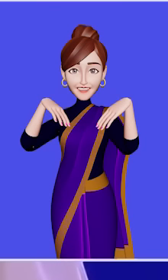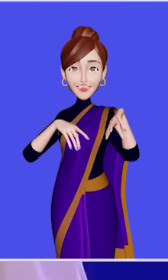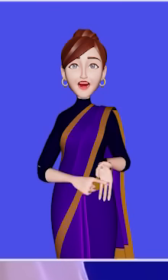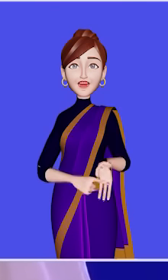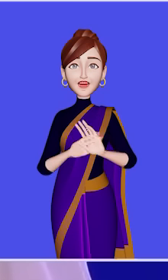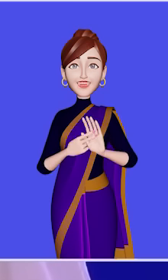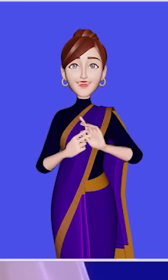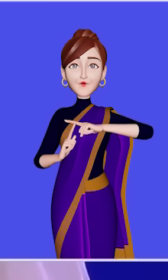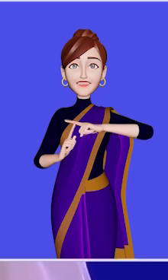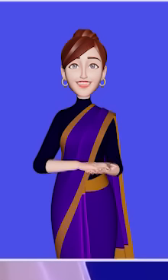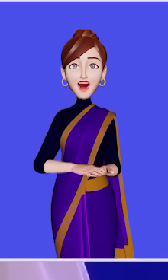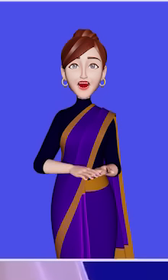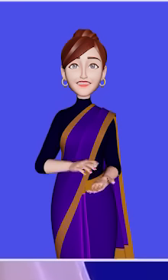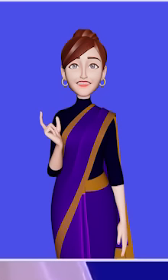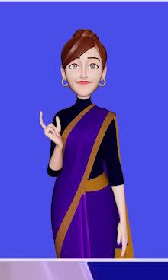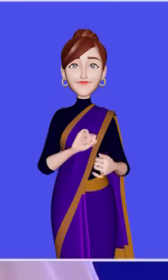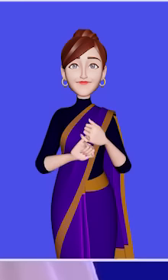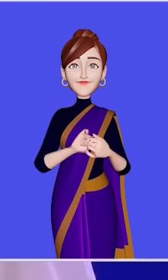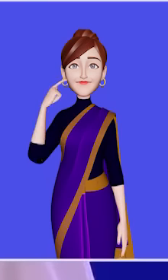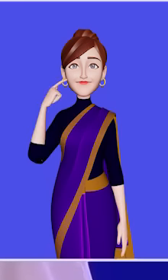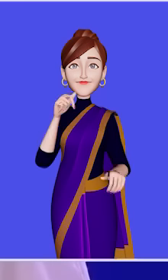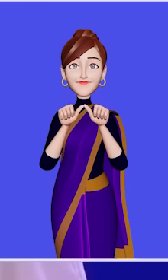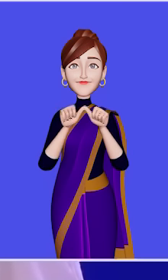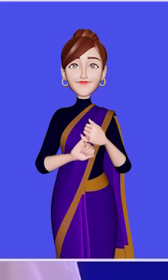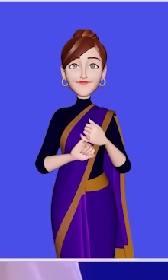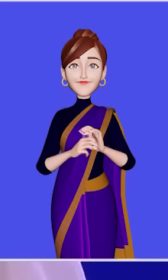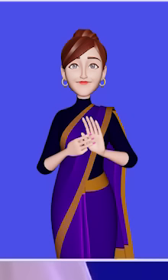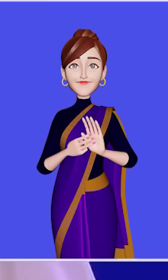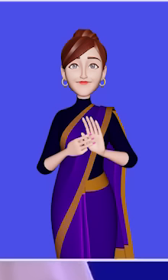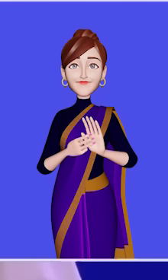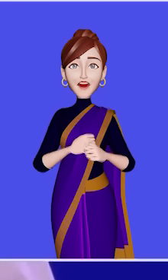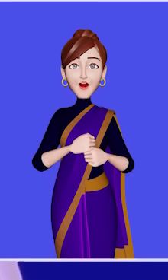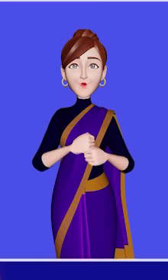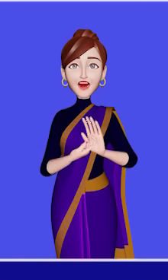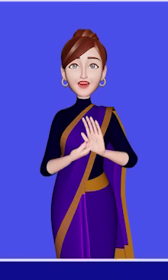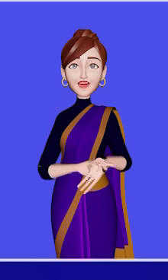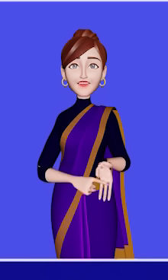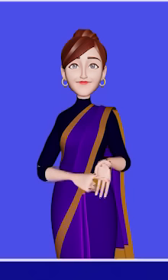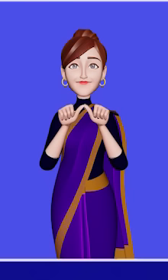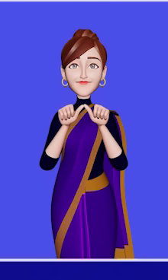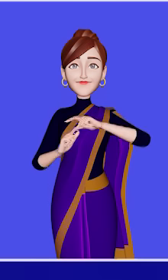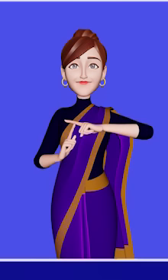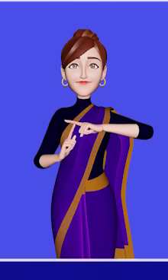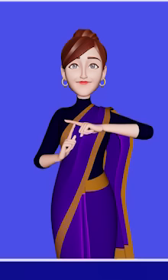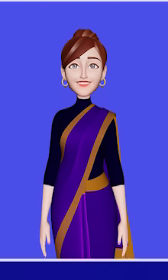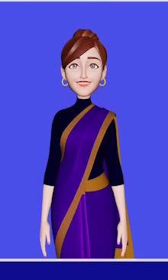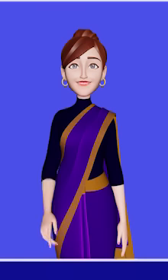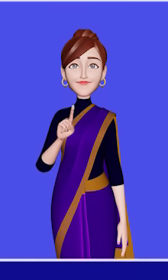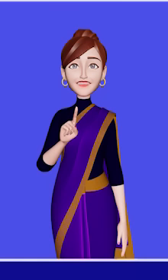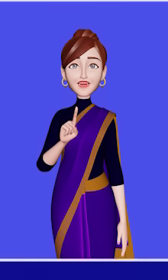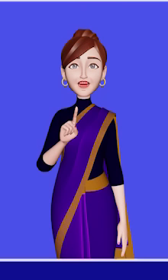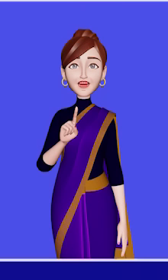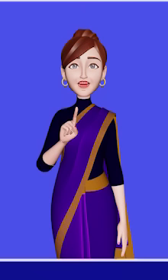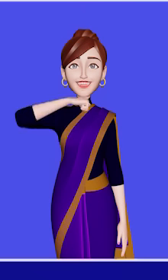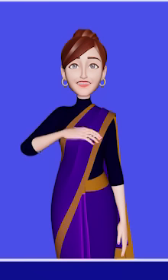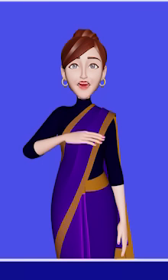यंग जनरेशन की जो उपस्थिति हमने देखी है, वो एक नया विश्वास पैदा